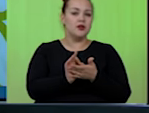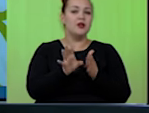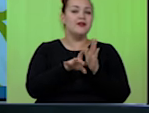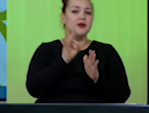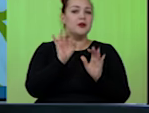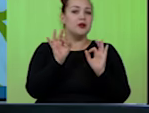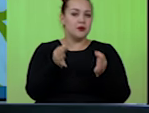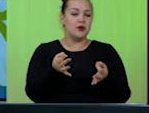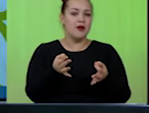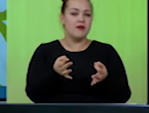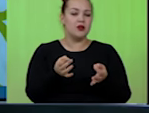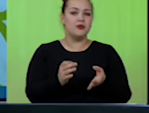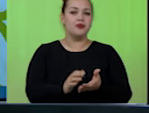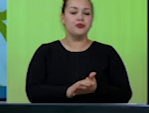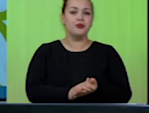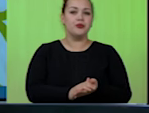выберите правильный.